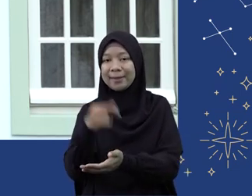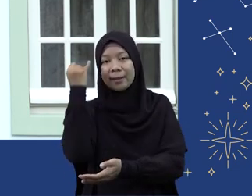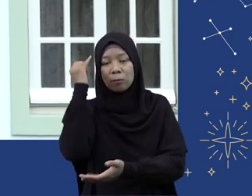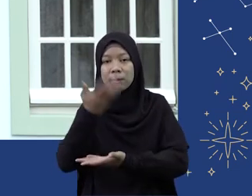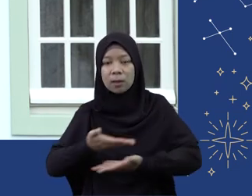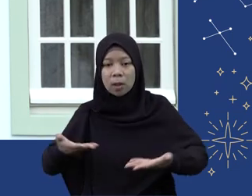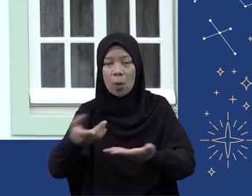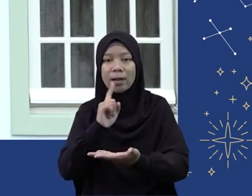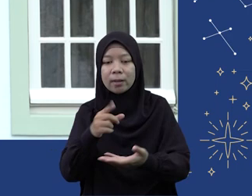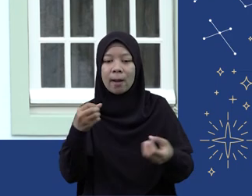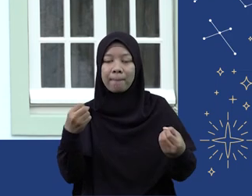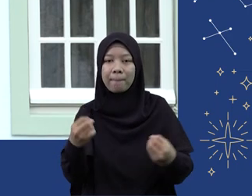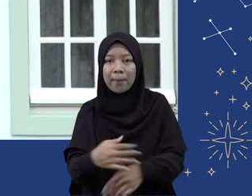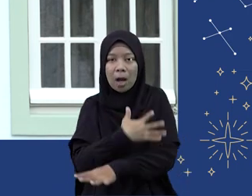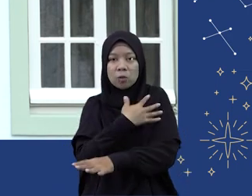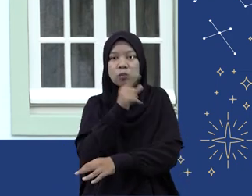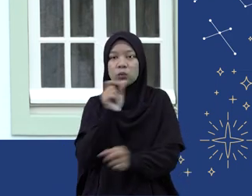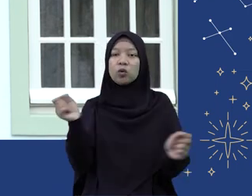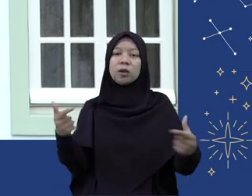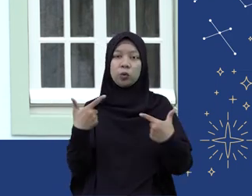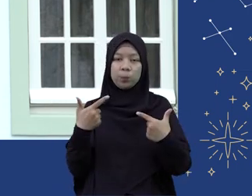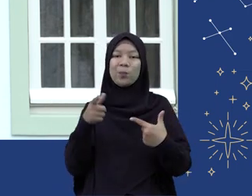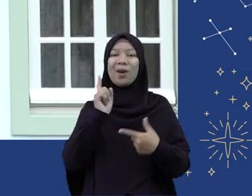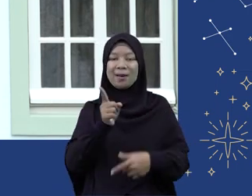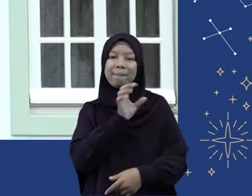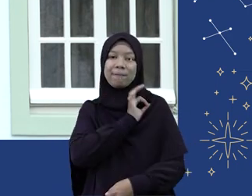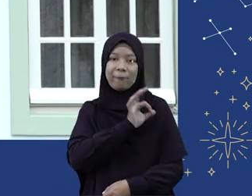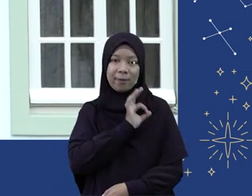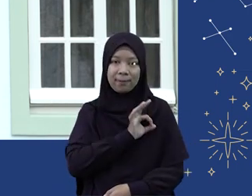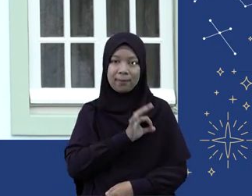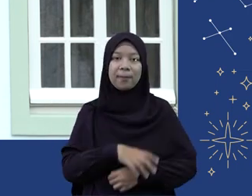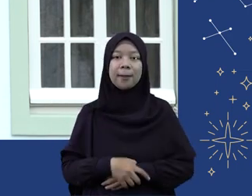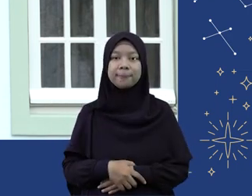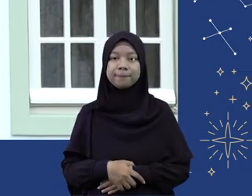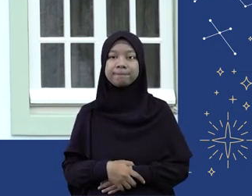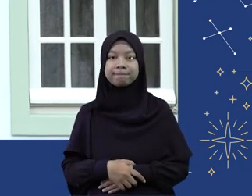astronomi yang bisa memberikan peranannya seperti itu